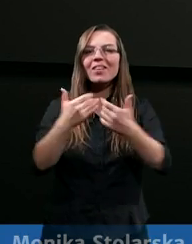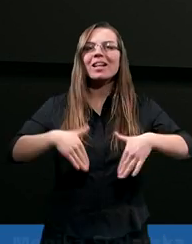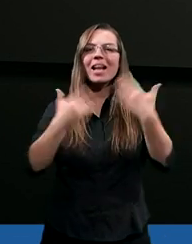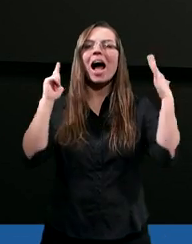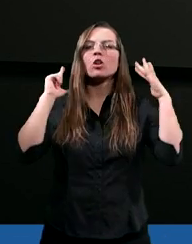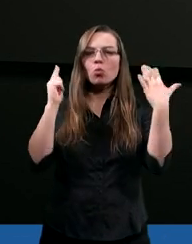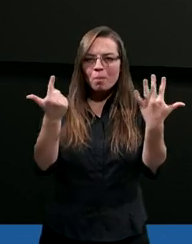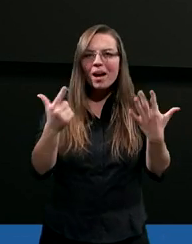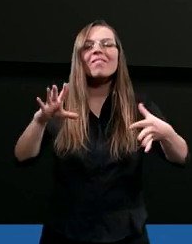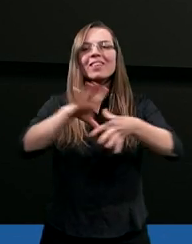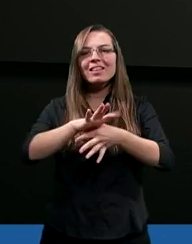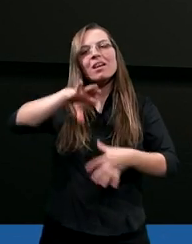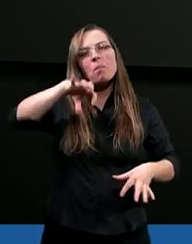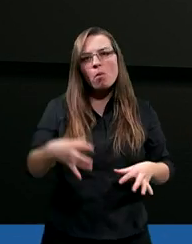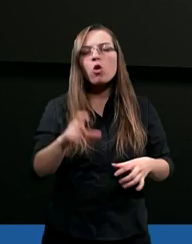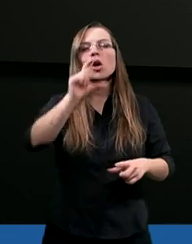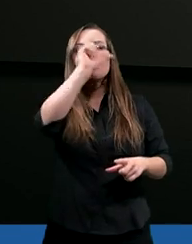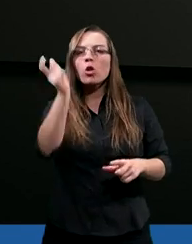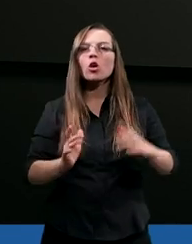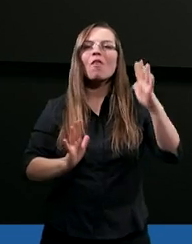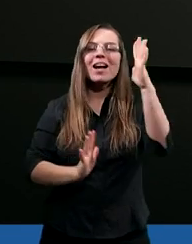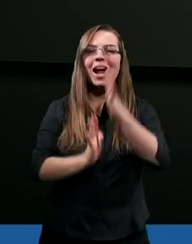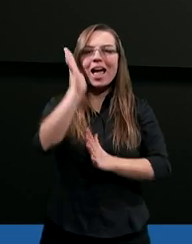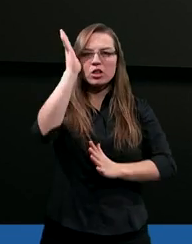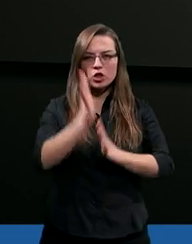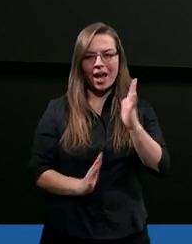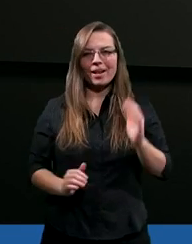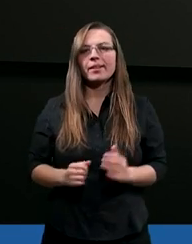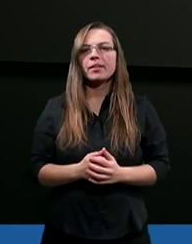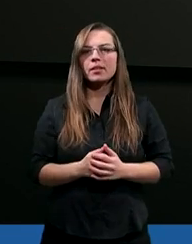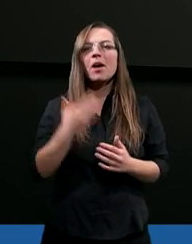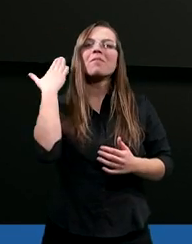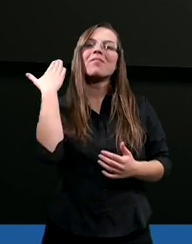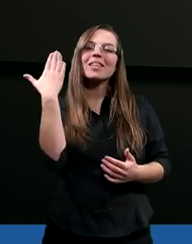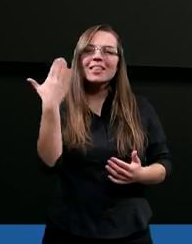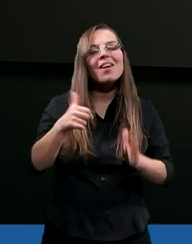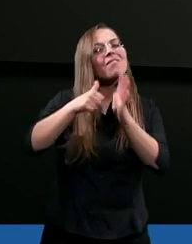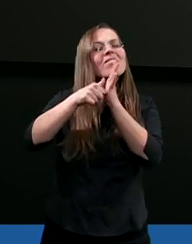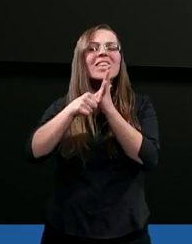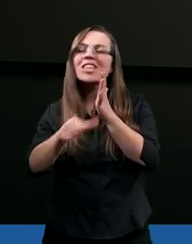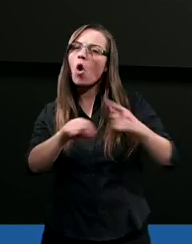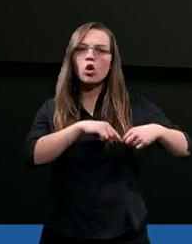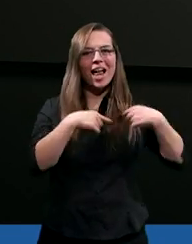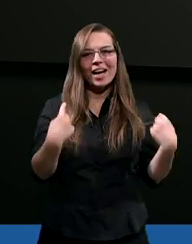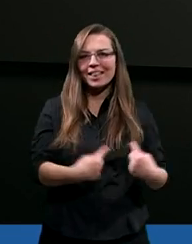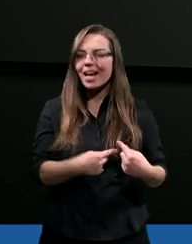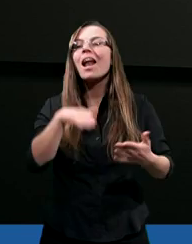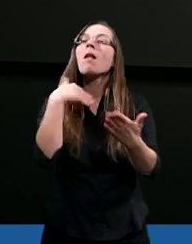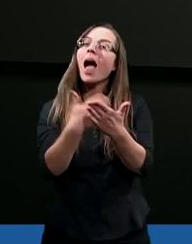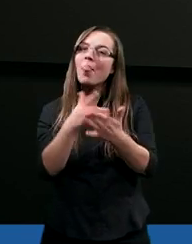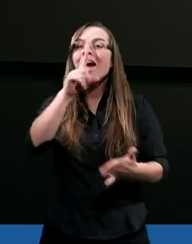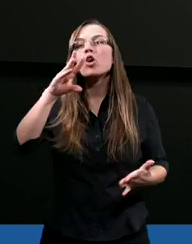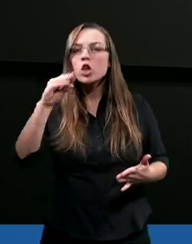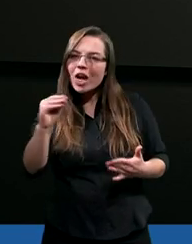Dnia Siódmego w Zborze w Podkowie Leśnej. Witam wyjątkowo serdecznie, dlatego